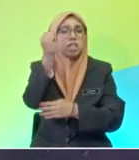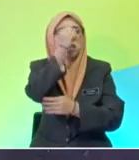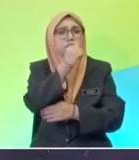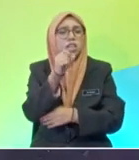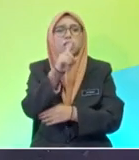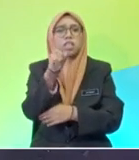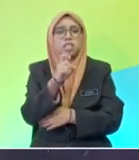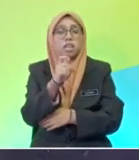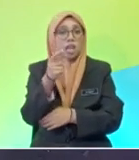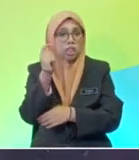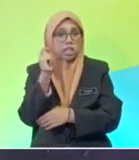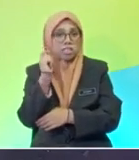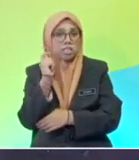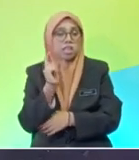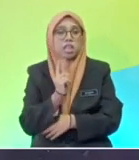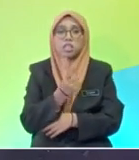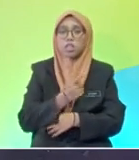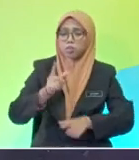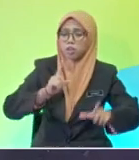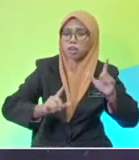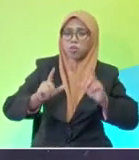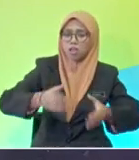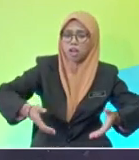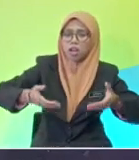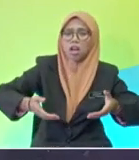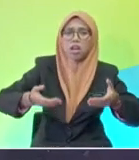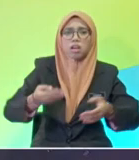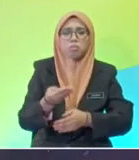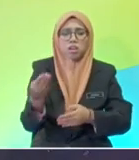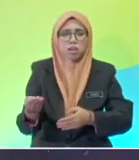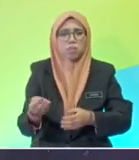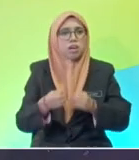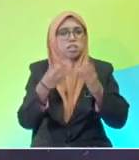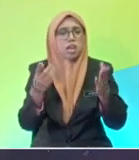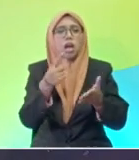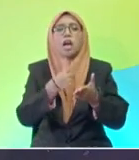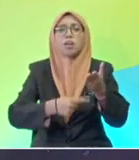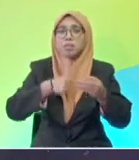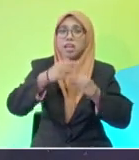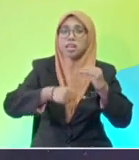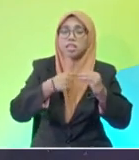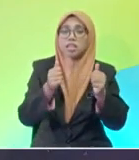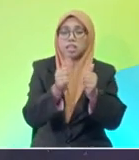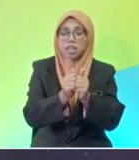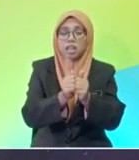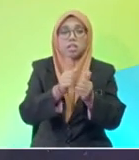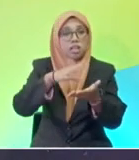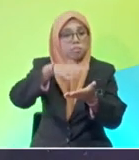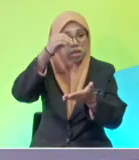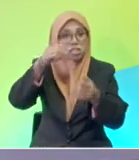sebentar tadi yang kita blakun angkat-angkat barang banyak tuh Cikgu Apa kaitannya dengan apa yang kita belajar pada hari